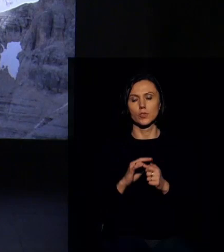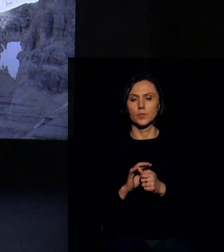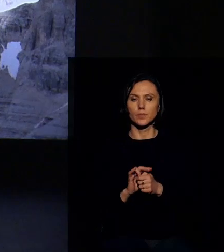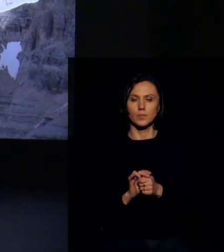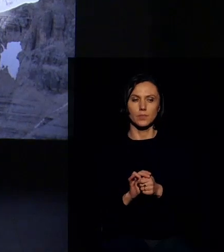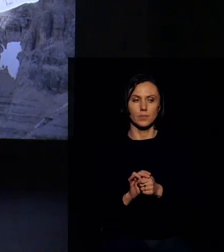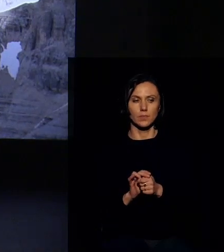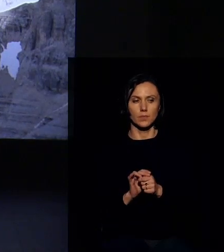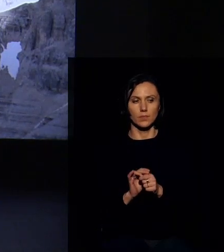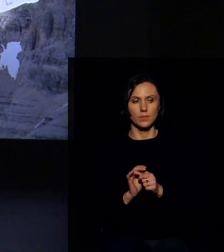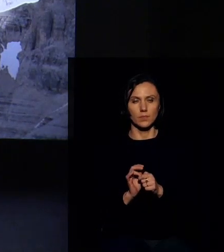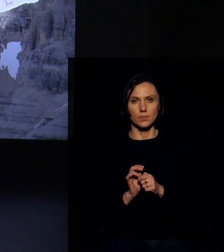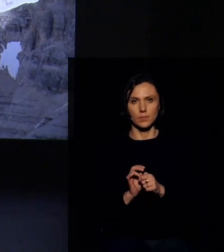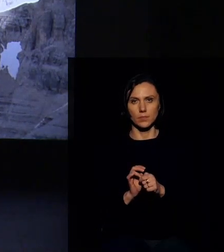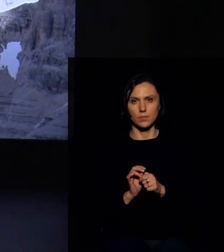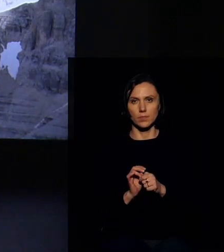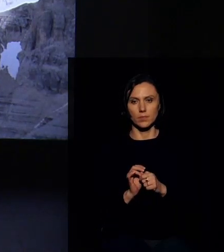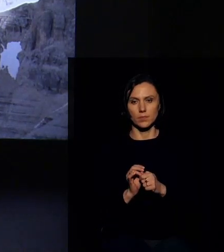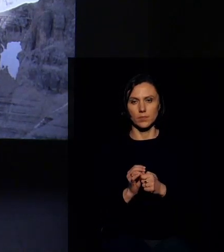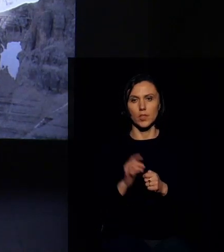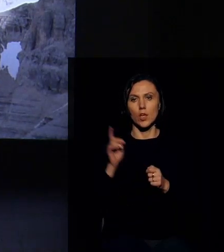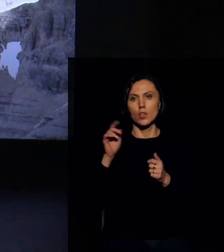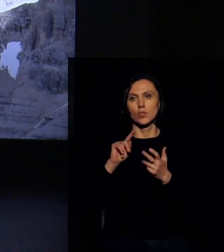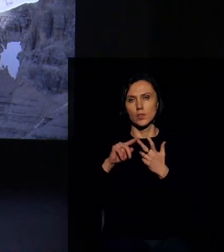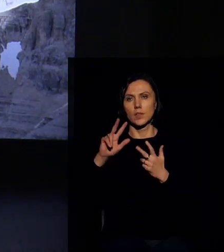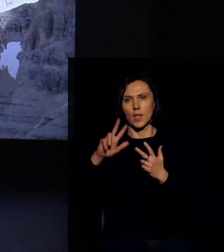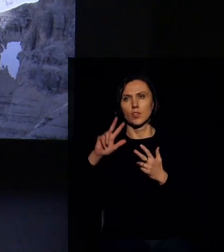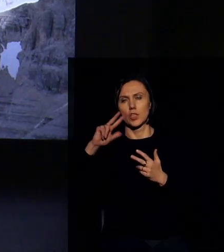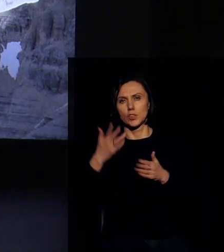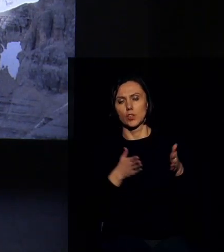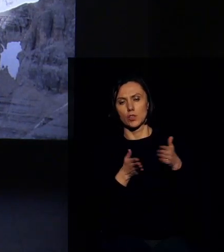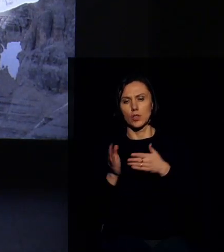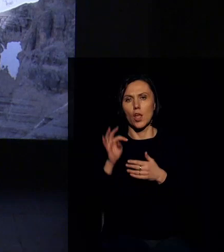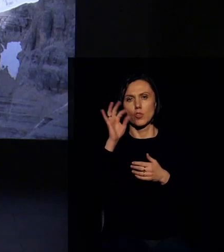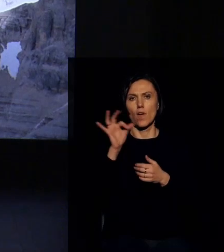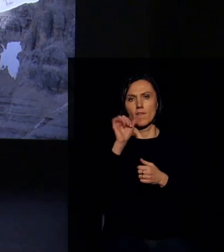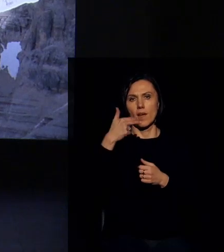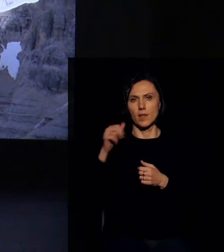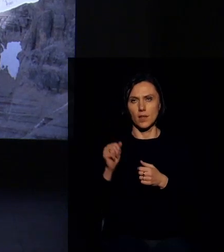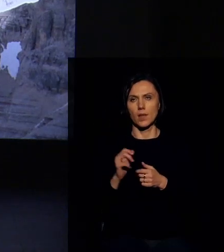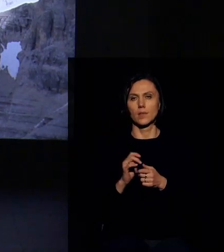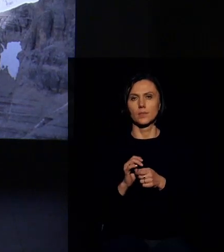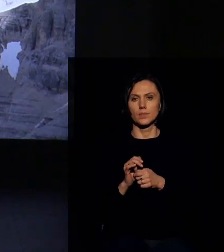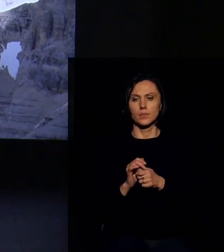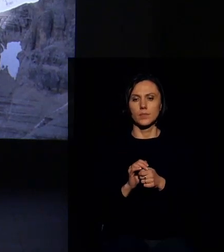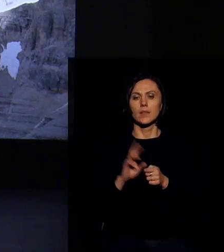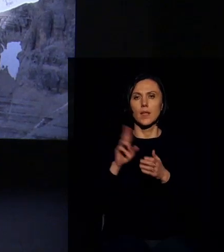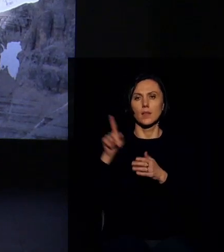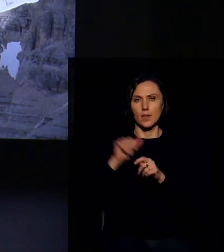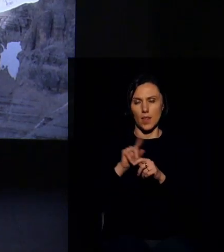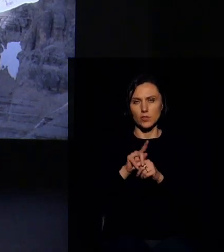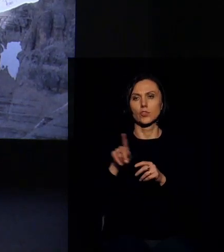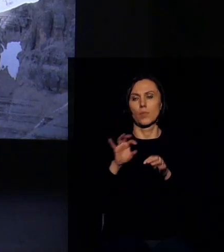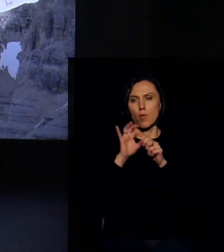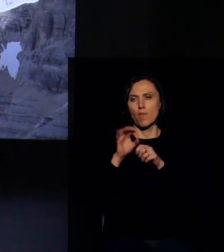feracie. To jest widok na trzecią Stofan, tutaj Tofana di Dentro, na nią też prowadzą